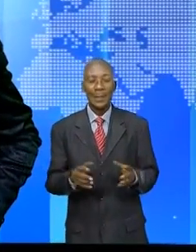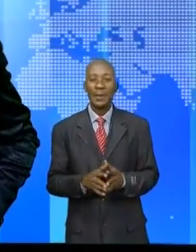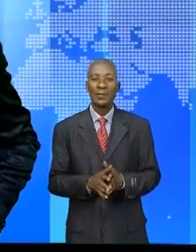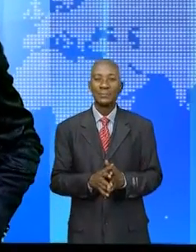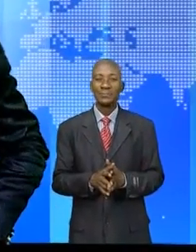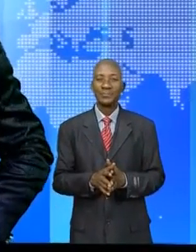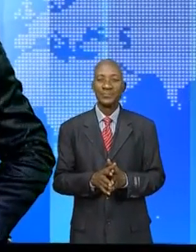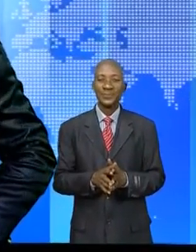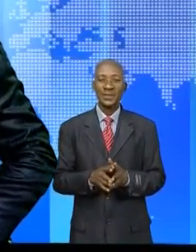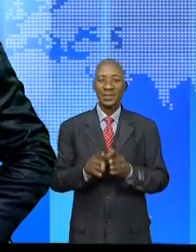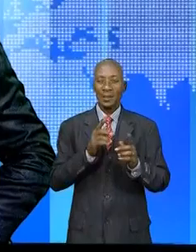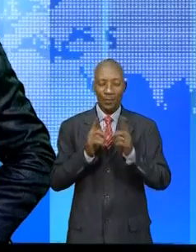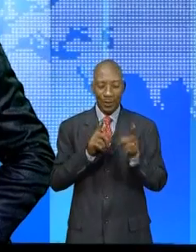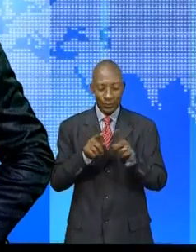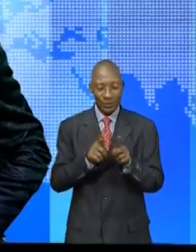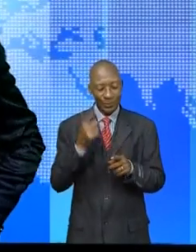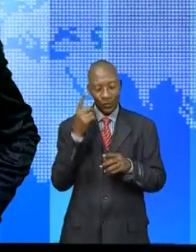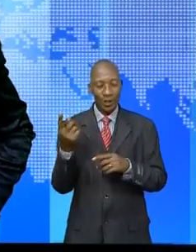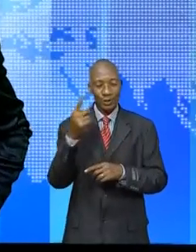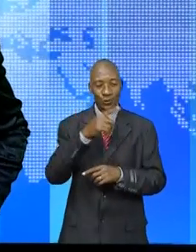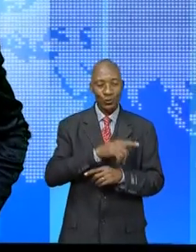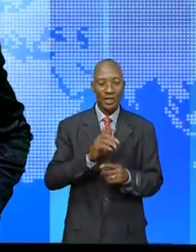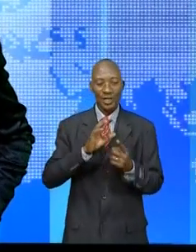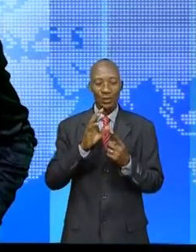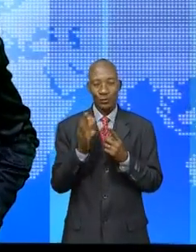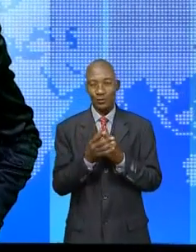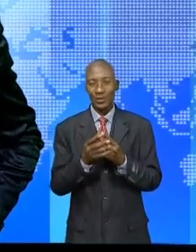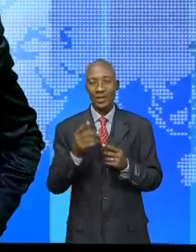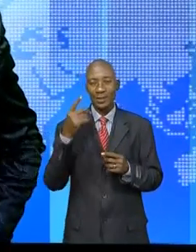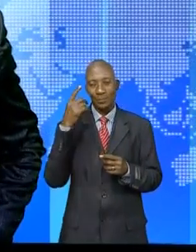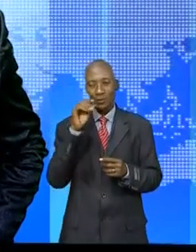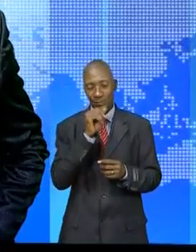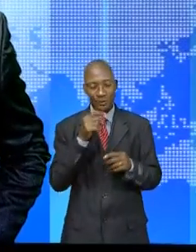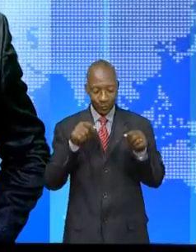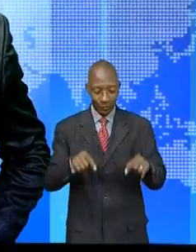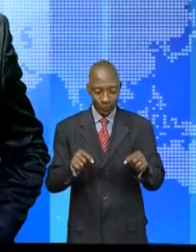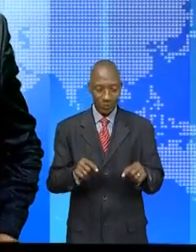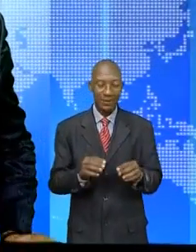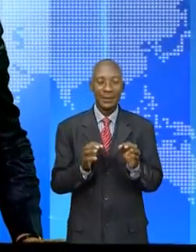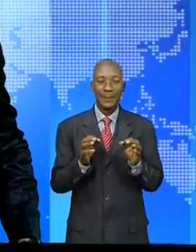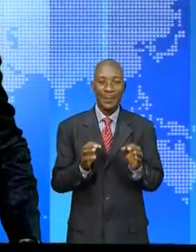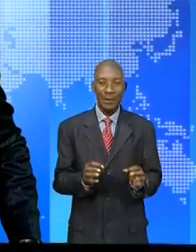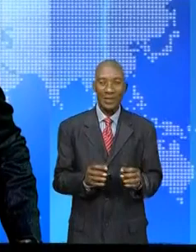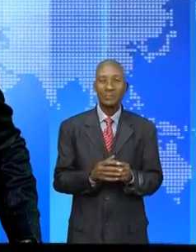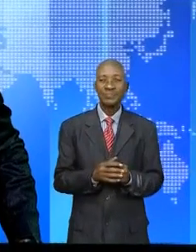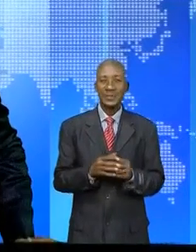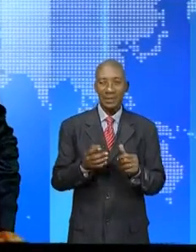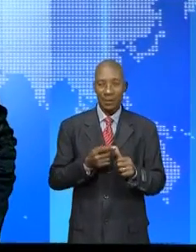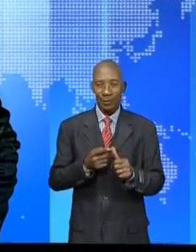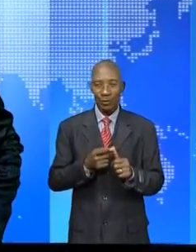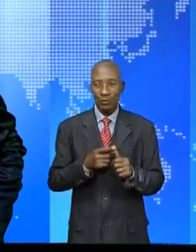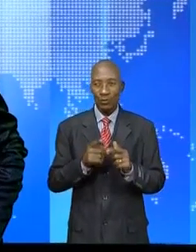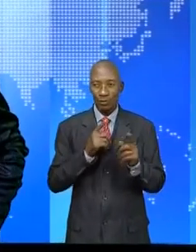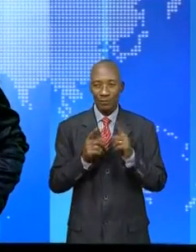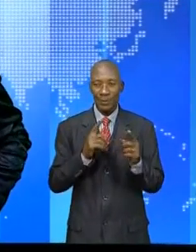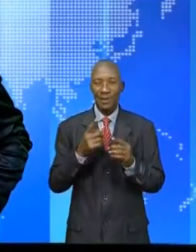à la population congolaise sur cette fête de la musique. Un seul titre à suivre dans ce journal. Il est 13h passé des 50 minutes, une